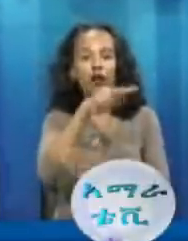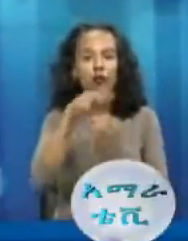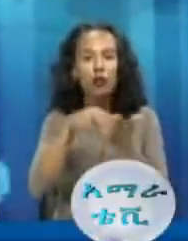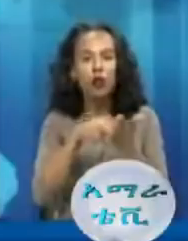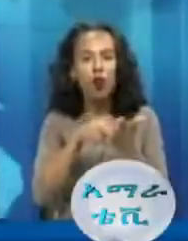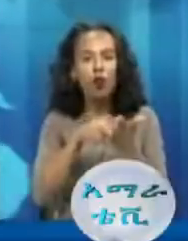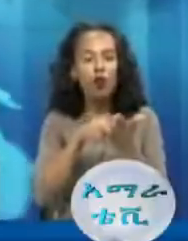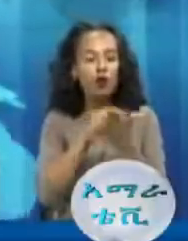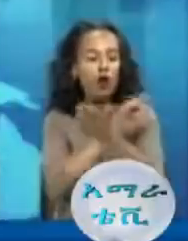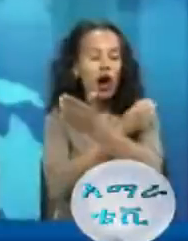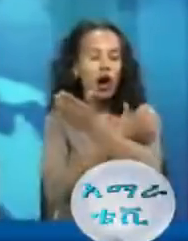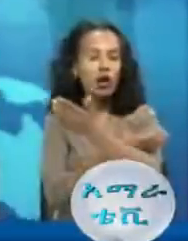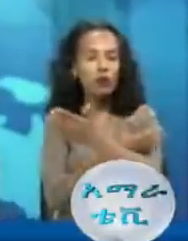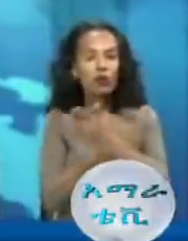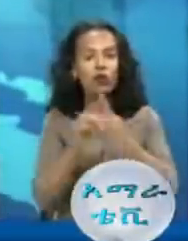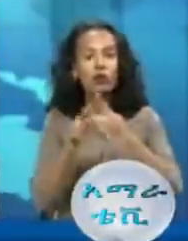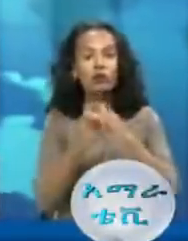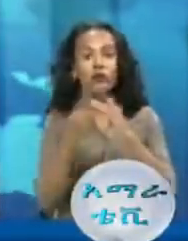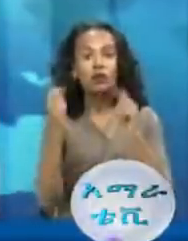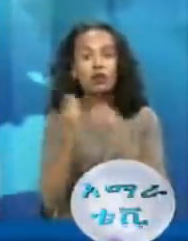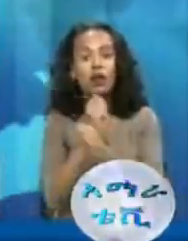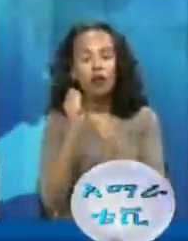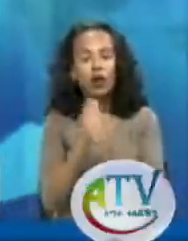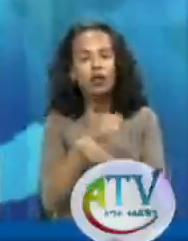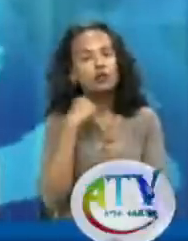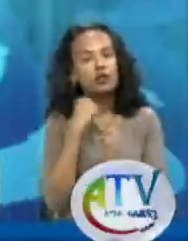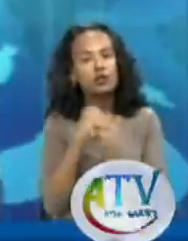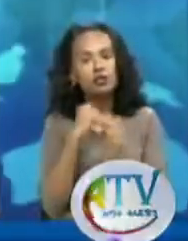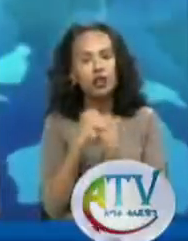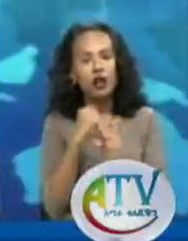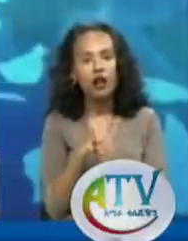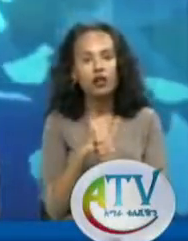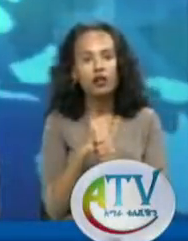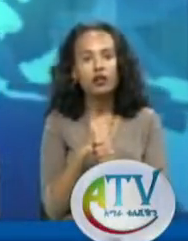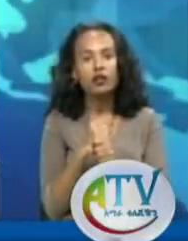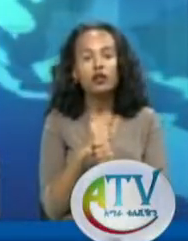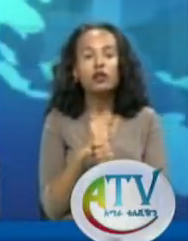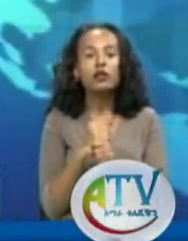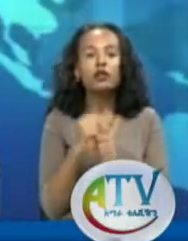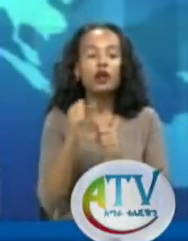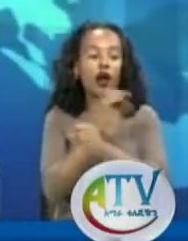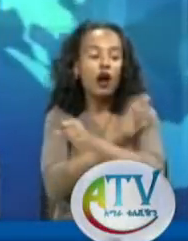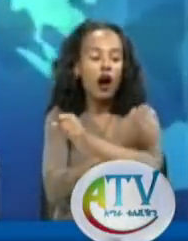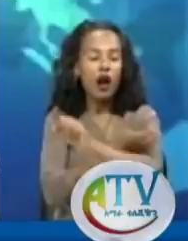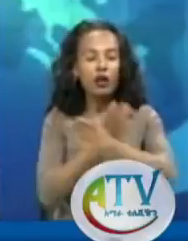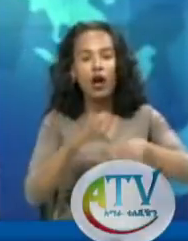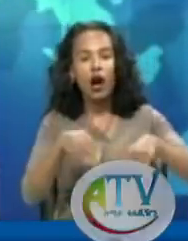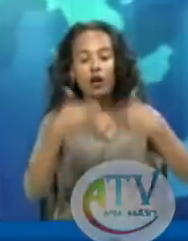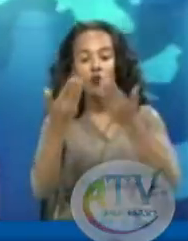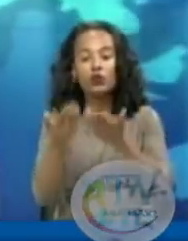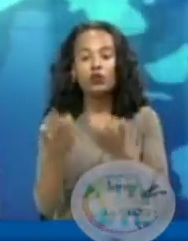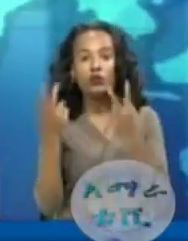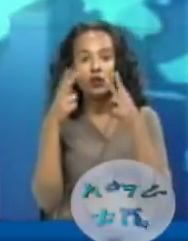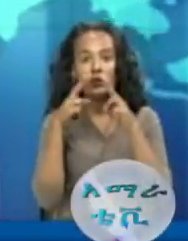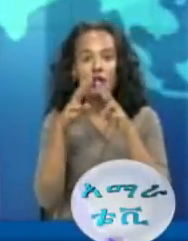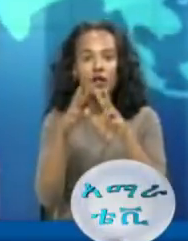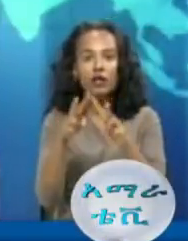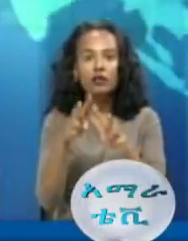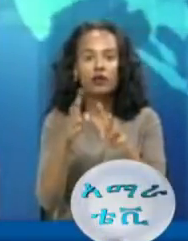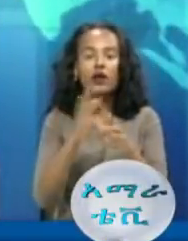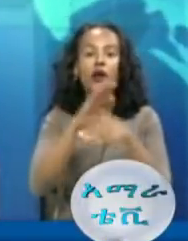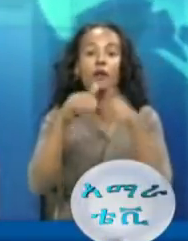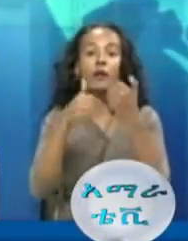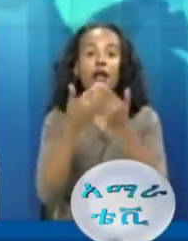አቅም የመገንባት ተግባራት ይከናወናሉ። የኃይል አቅርቦትን በተመለከተ